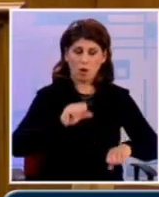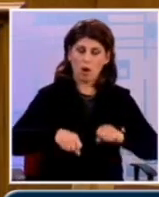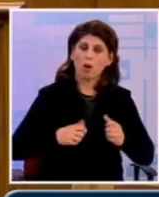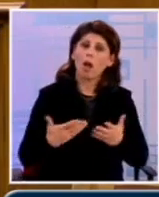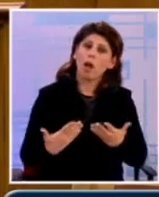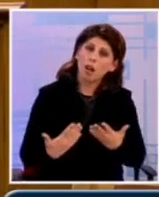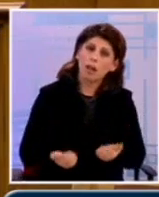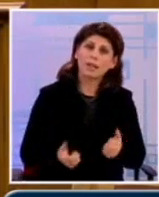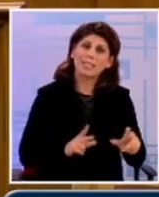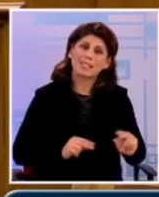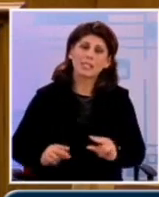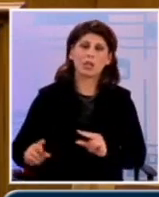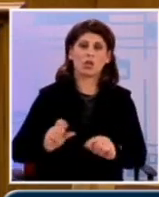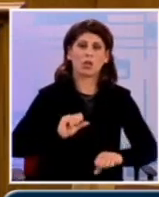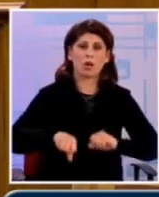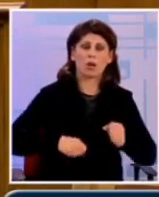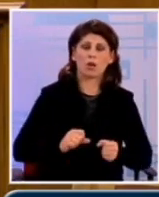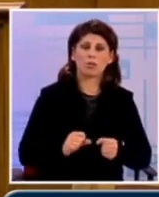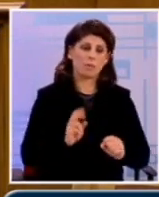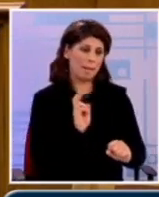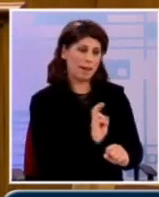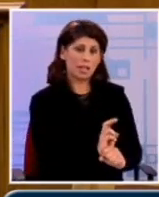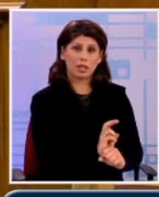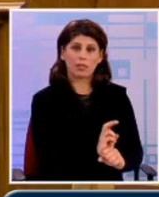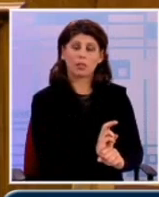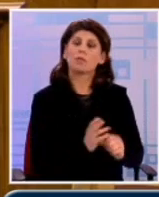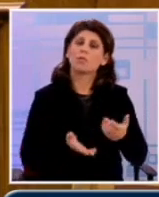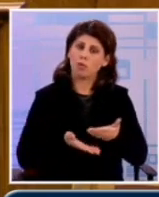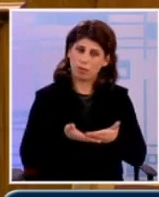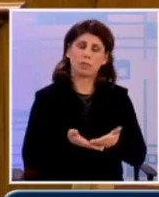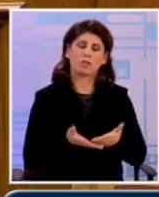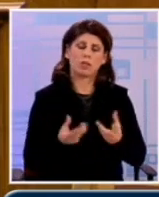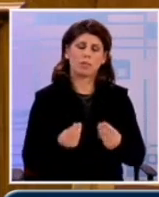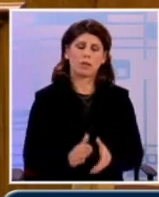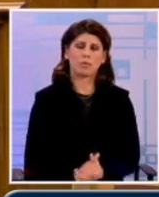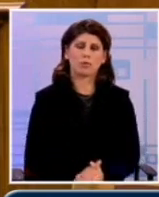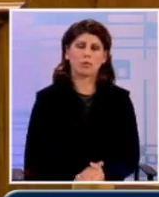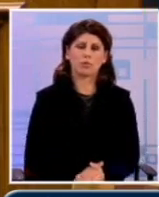αλλά είναι ένας συλλογικός αγώνας και μια παρακαταθήκη που θα μας βοηθήσει ιδιαίτερα.